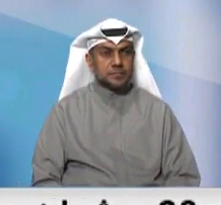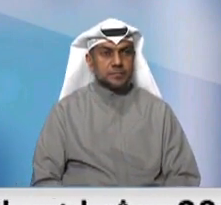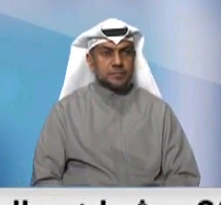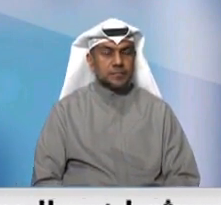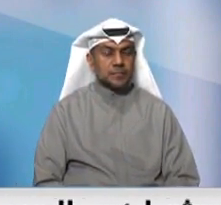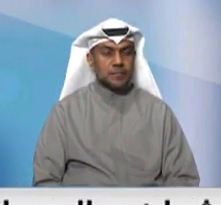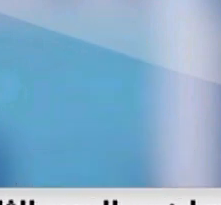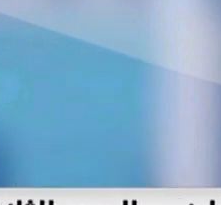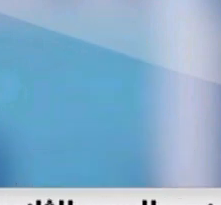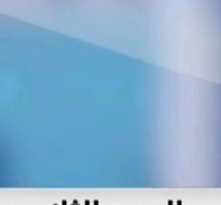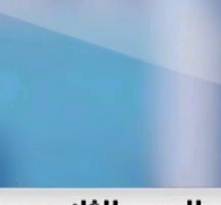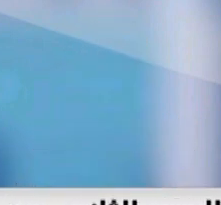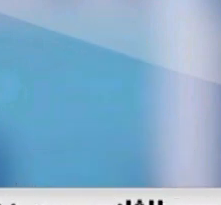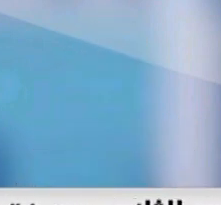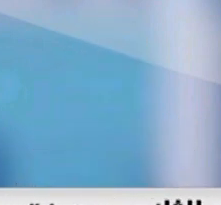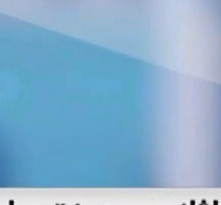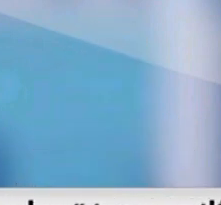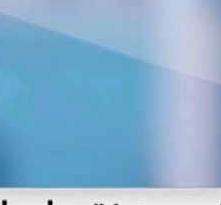الثانيه